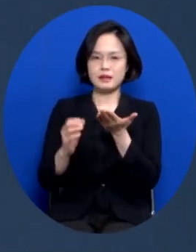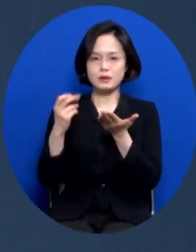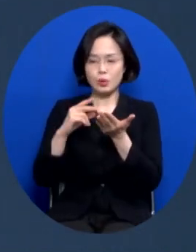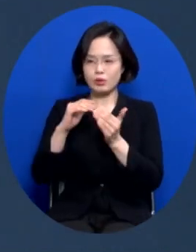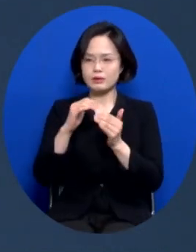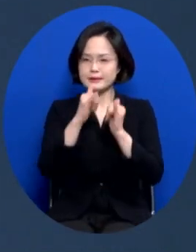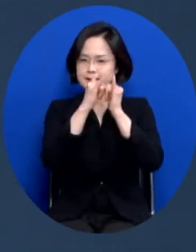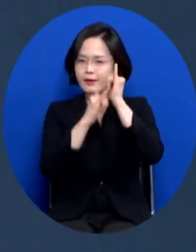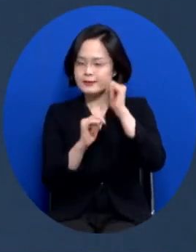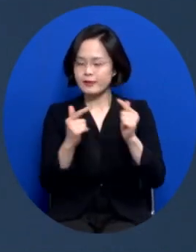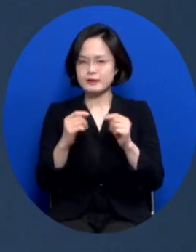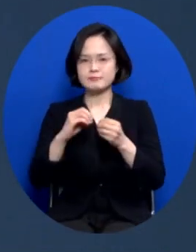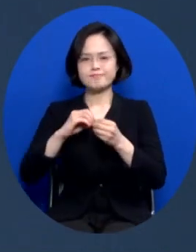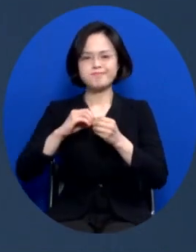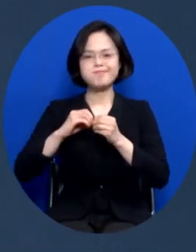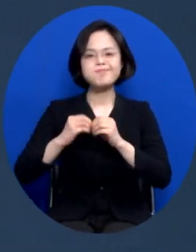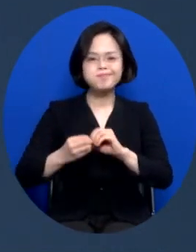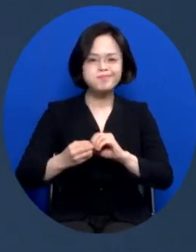그리고